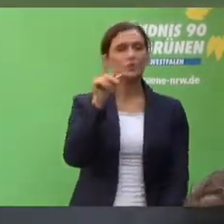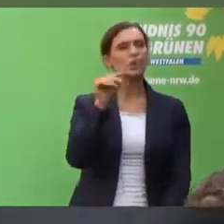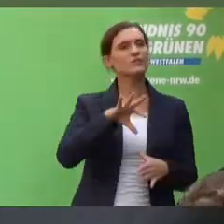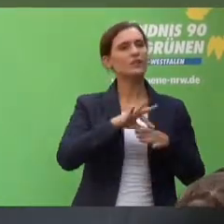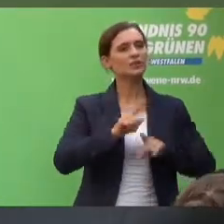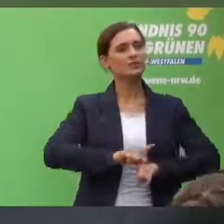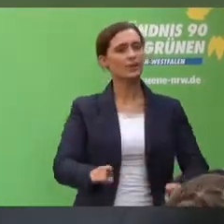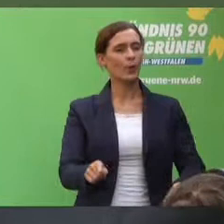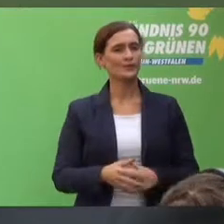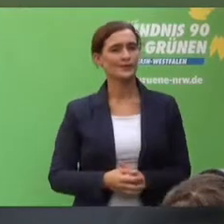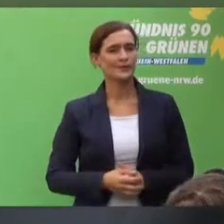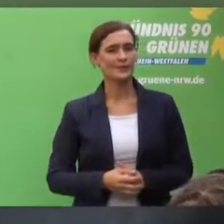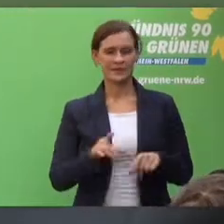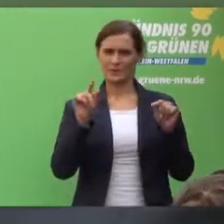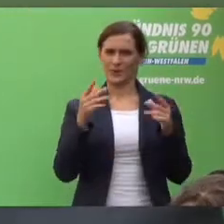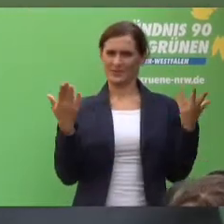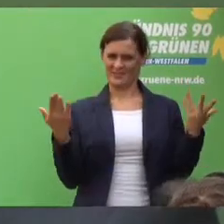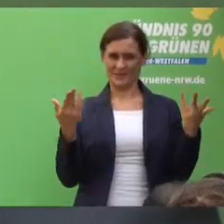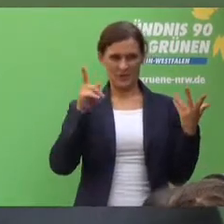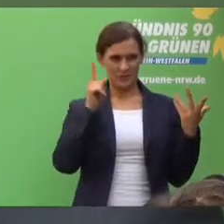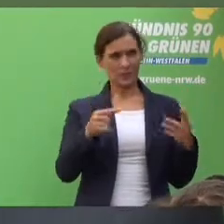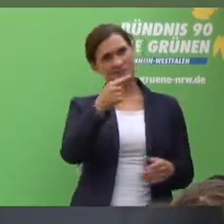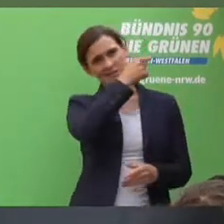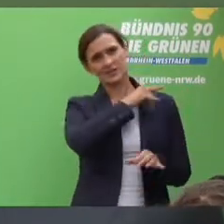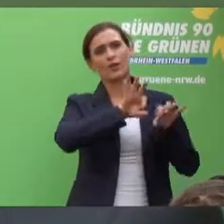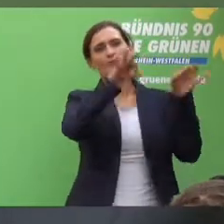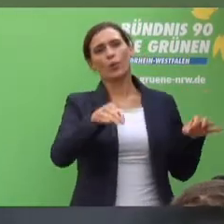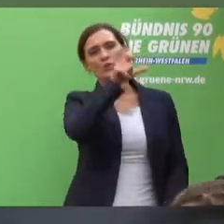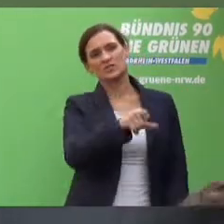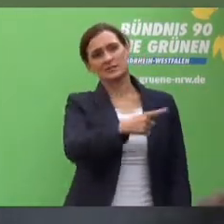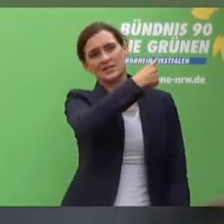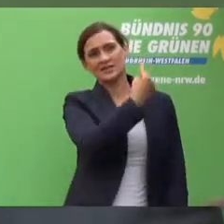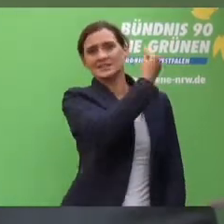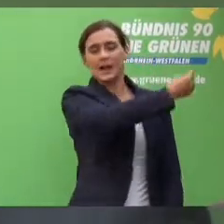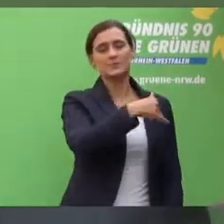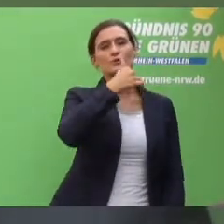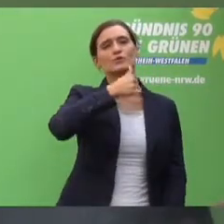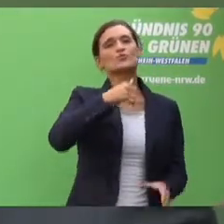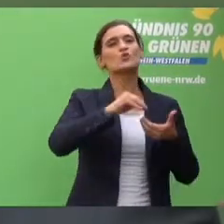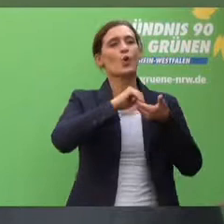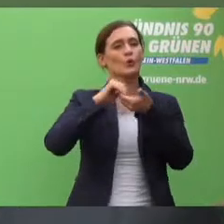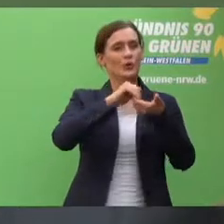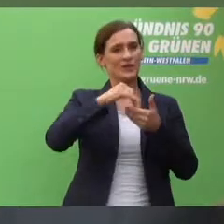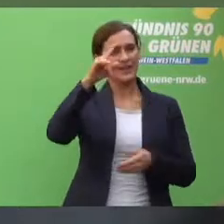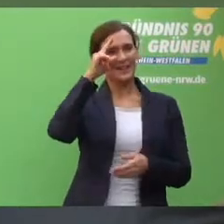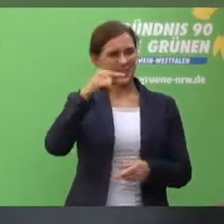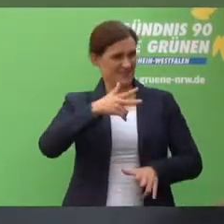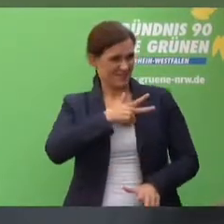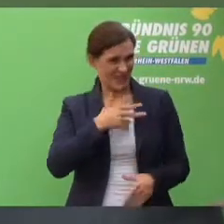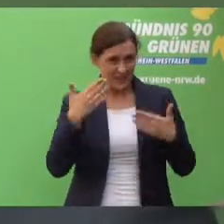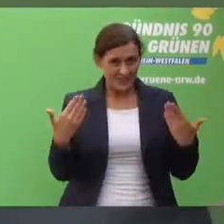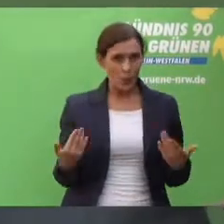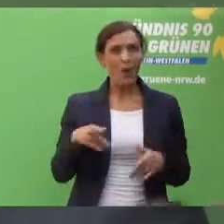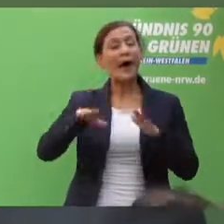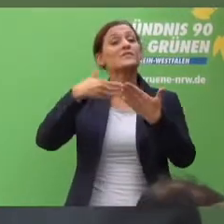Da muss man schon so ein Würstchen von der Jungen Union sein, wenn man glaubt, dass die Förderung eines Angebots ein